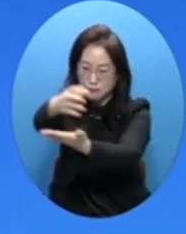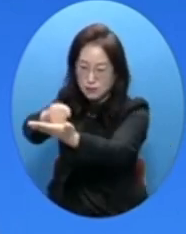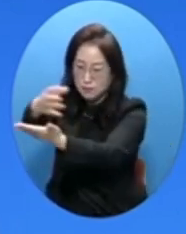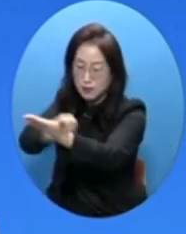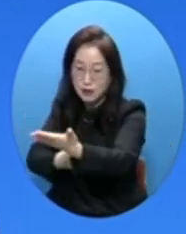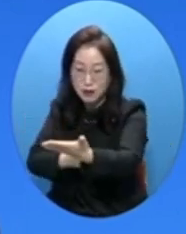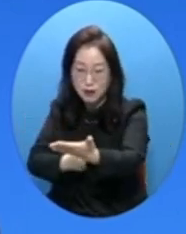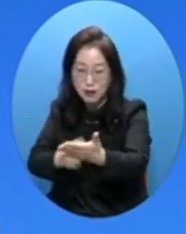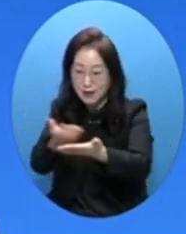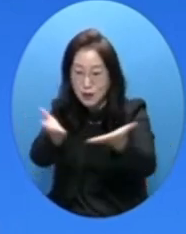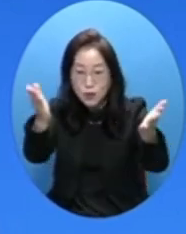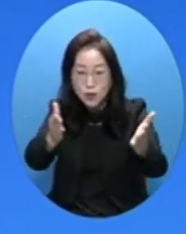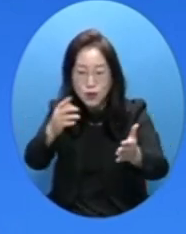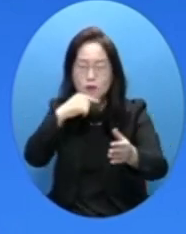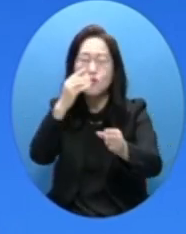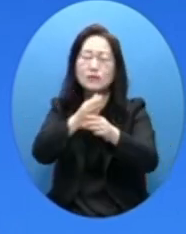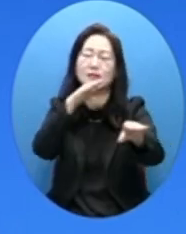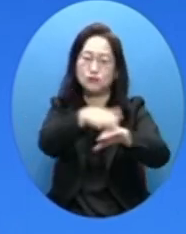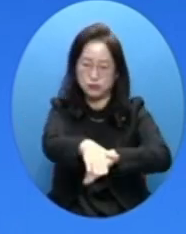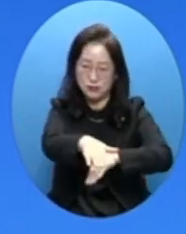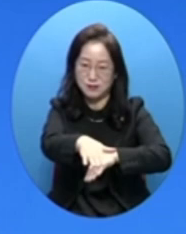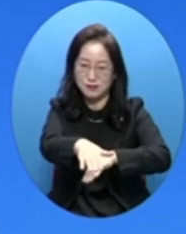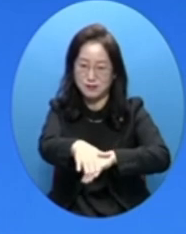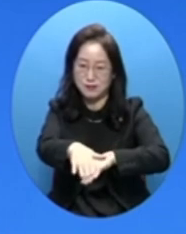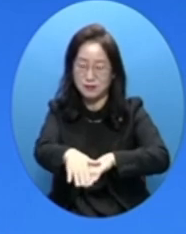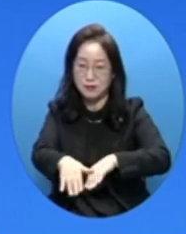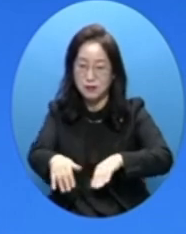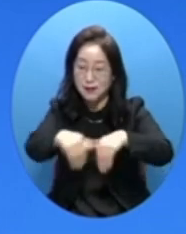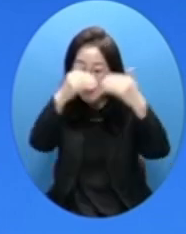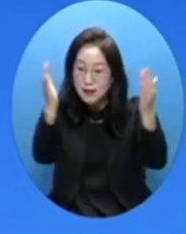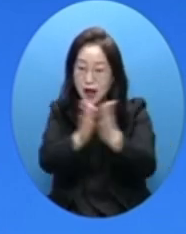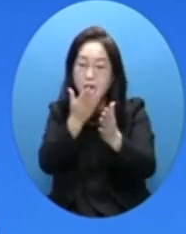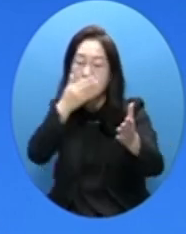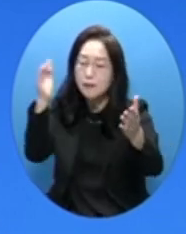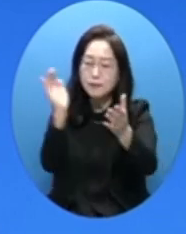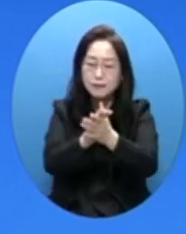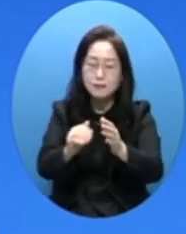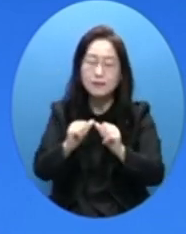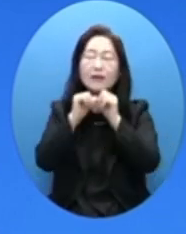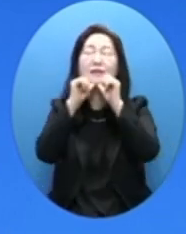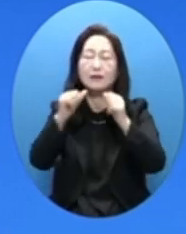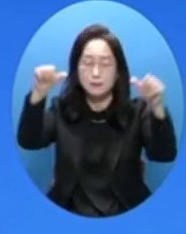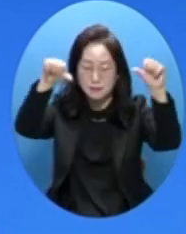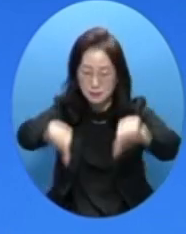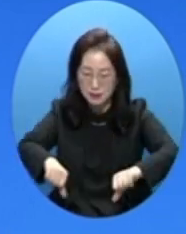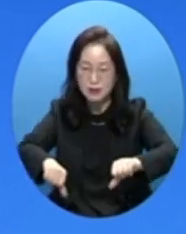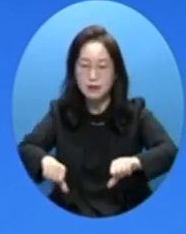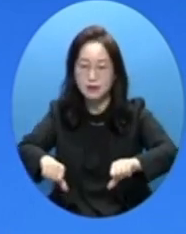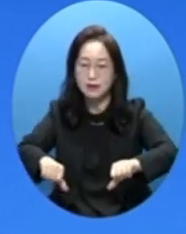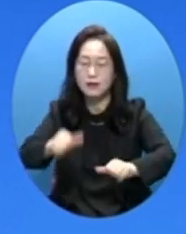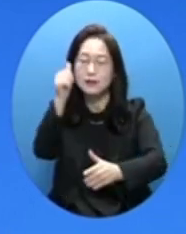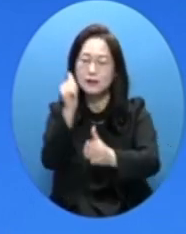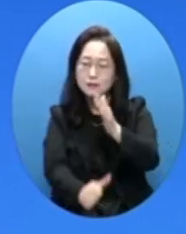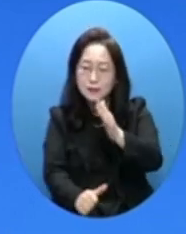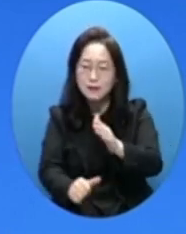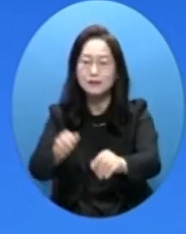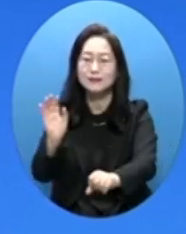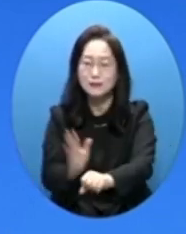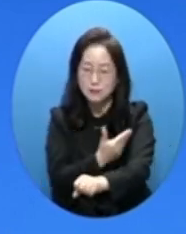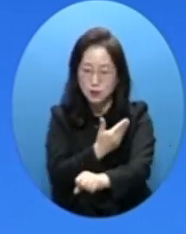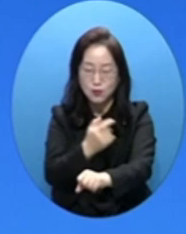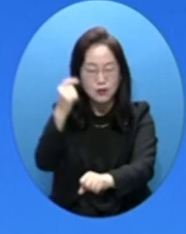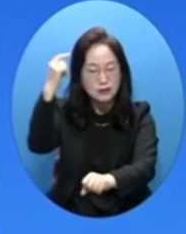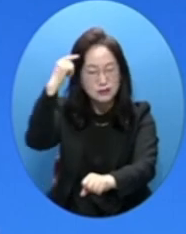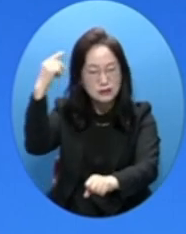공산주의인데, 결국 공산주의는 모두를 가난과 저주로 몰아넣은 그런 실패한 잘못된 이념인